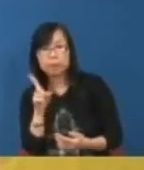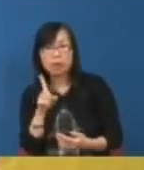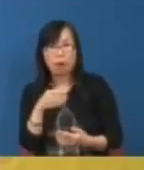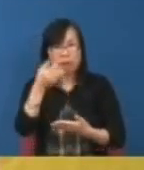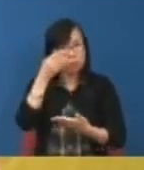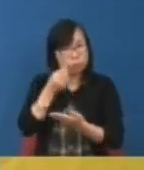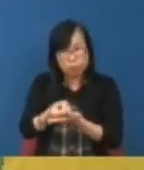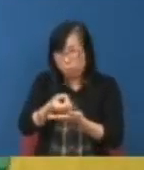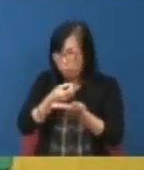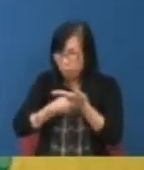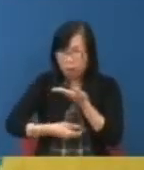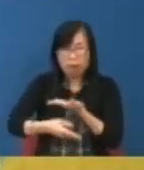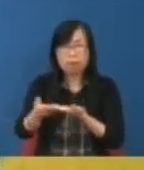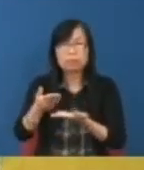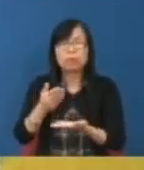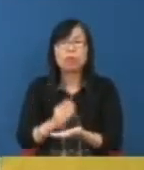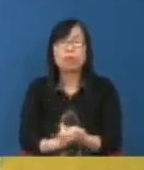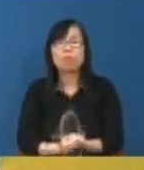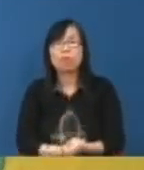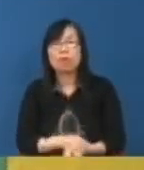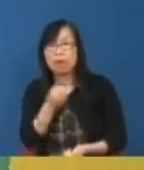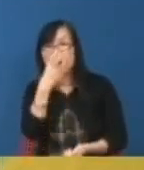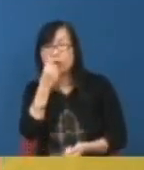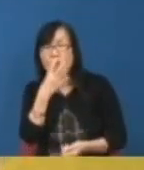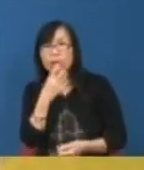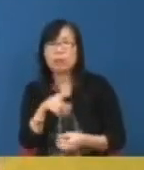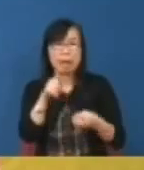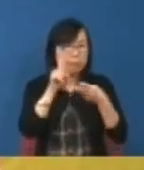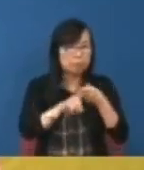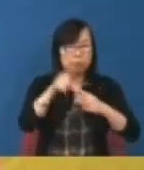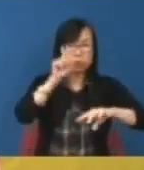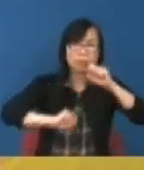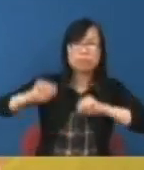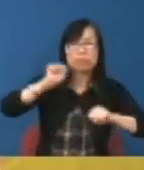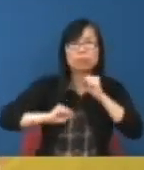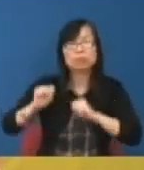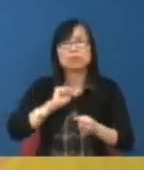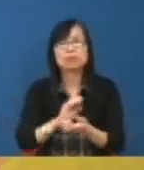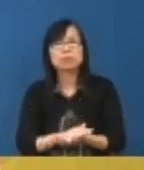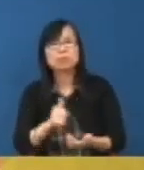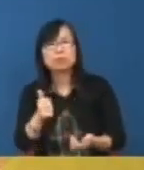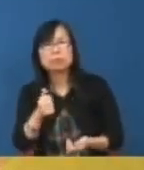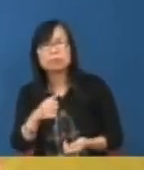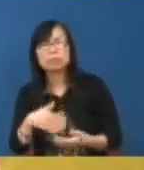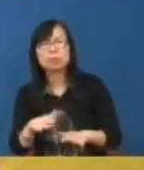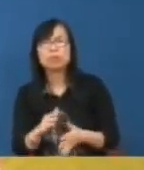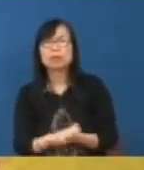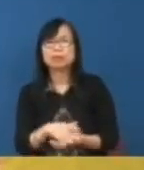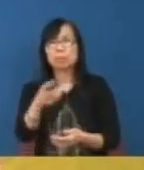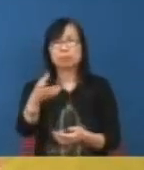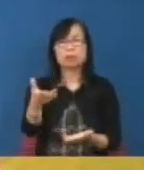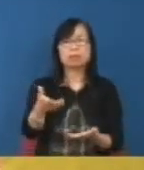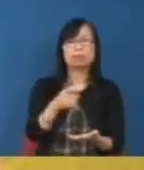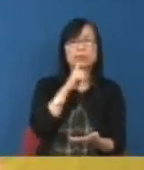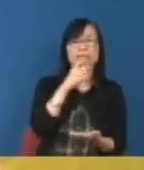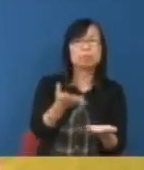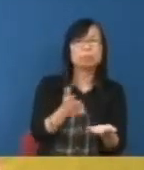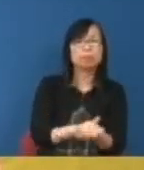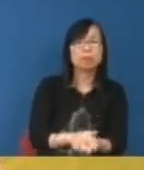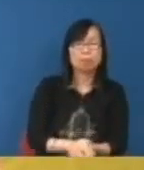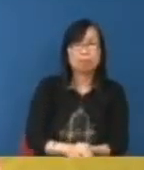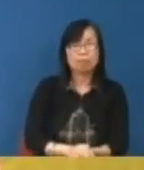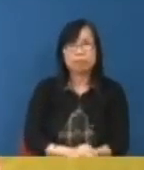咗成個例如香港嘅民主運動，然之後得到啲嘢，咁得到啲嘢都算啦。咁但係又唔見得你得到啲咩實質